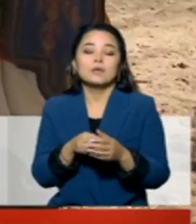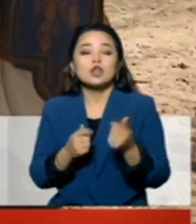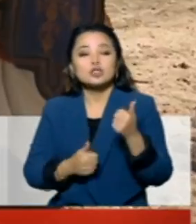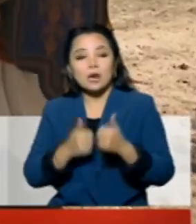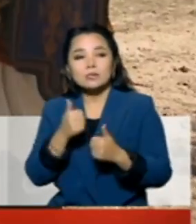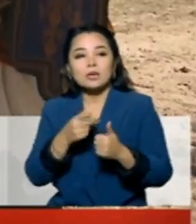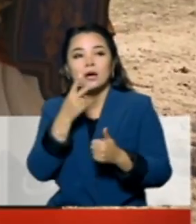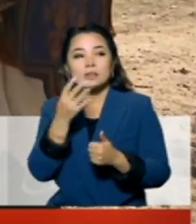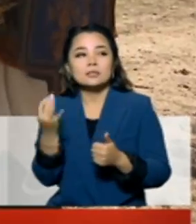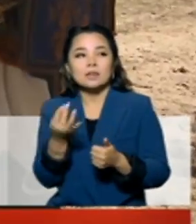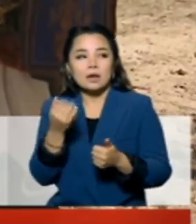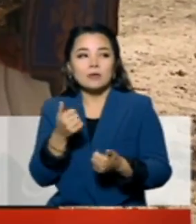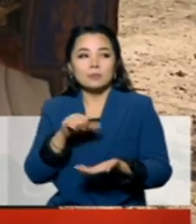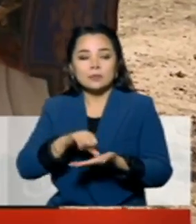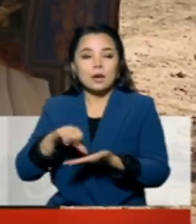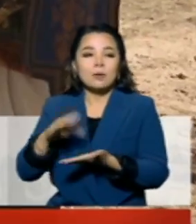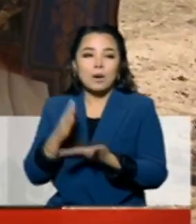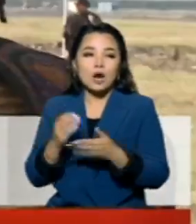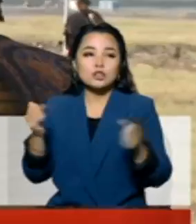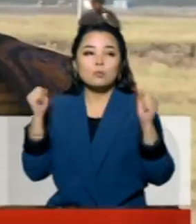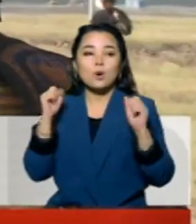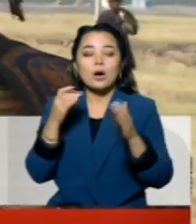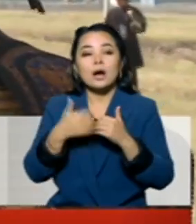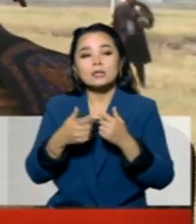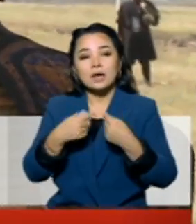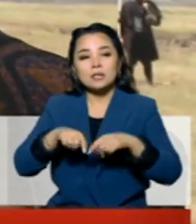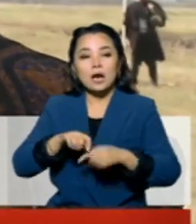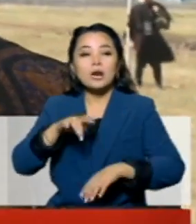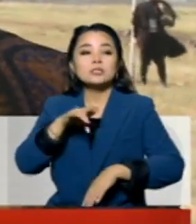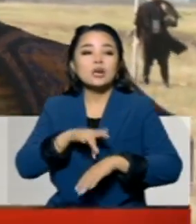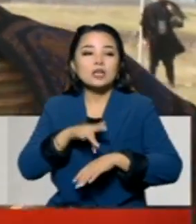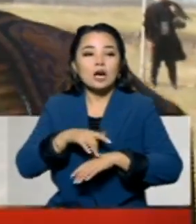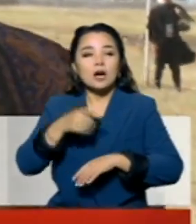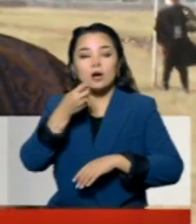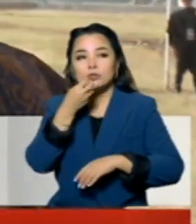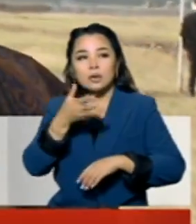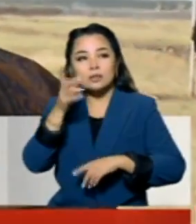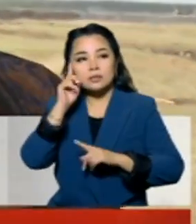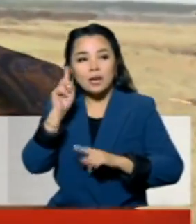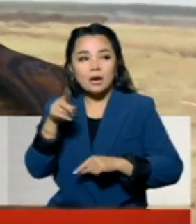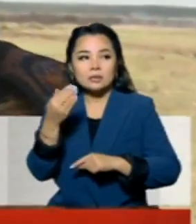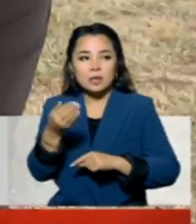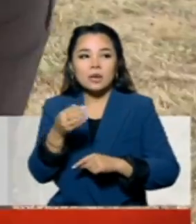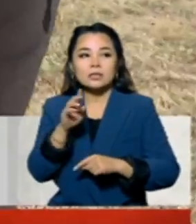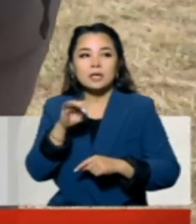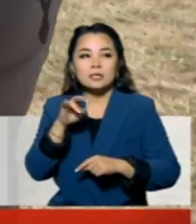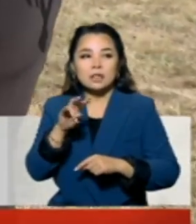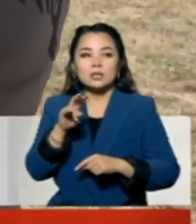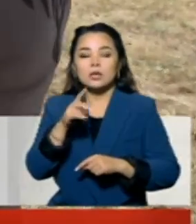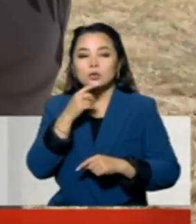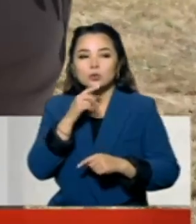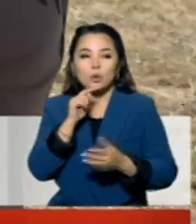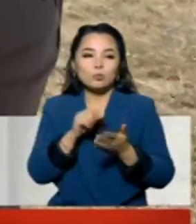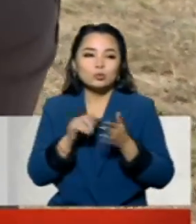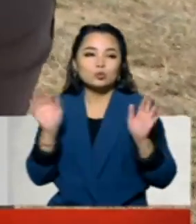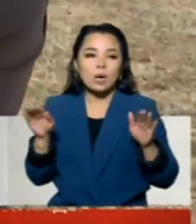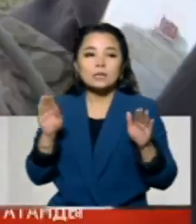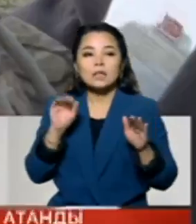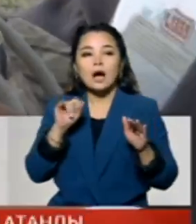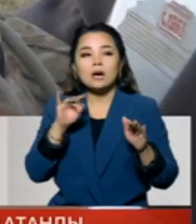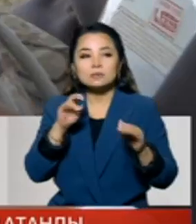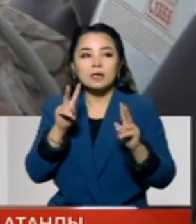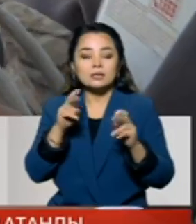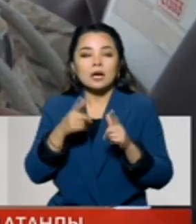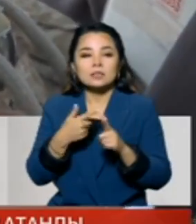жатыр. Саятшылық өнерді сергеткен спортшылардың арасында жанкүйерлерге жақсы таныс Недим Қызылбұға да бар. Түркиялық құсбегі Тарлан атты